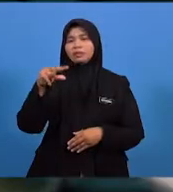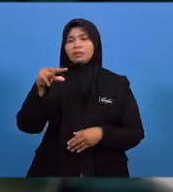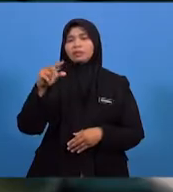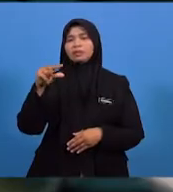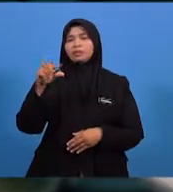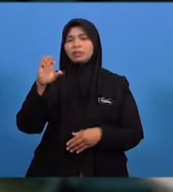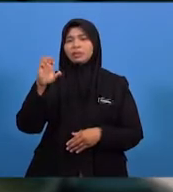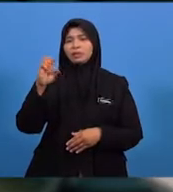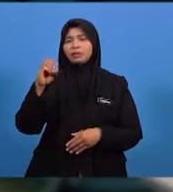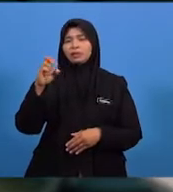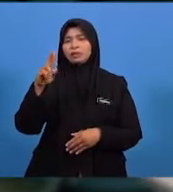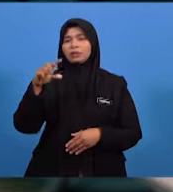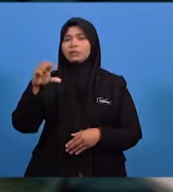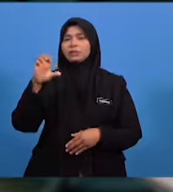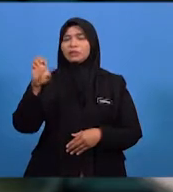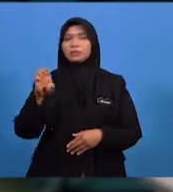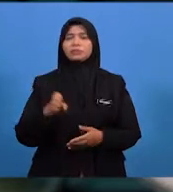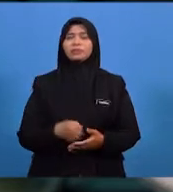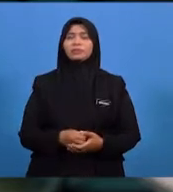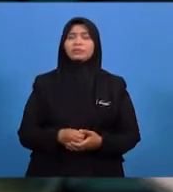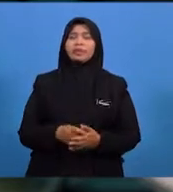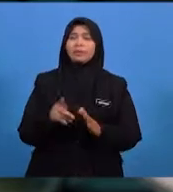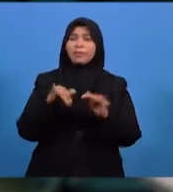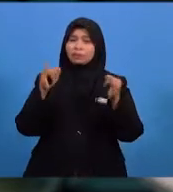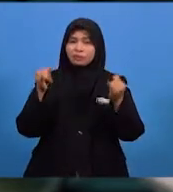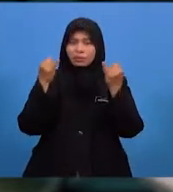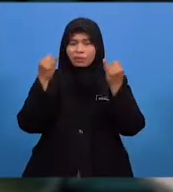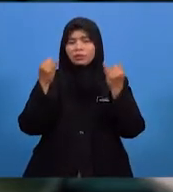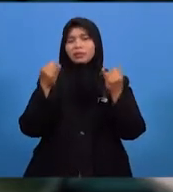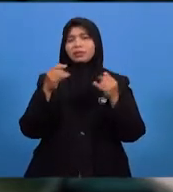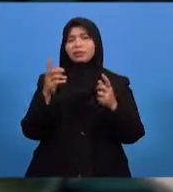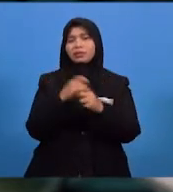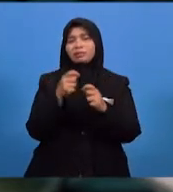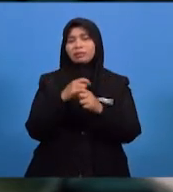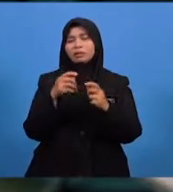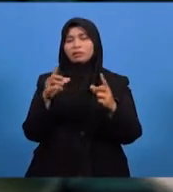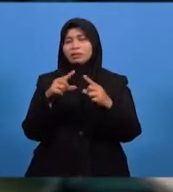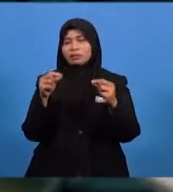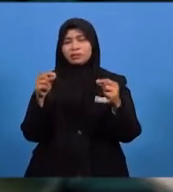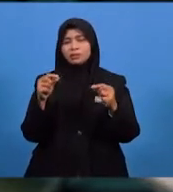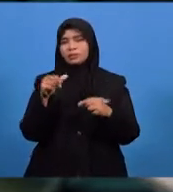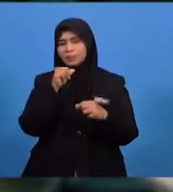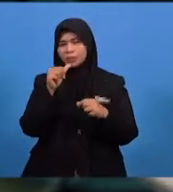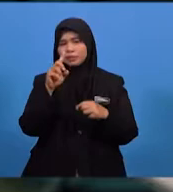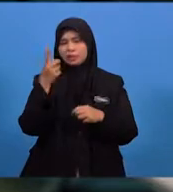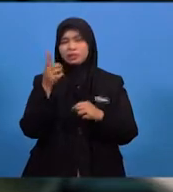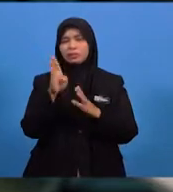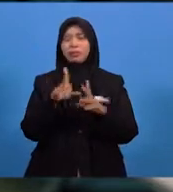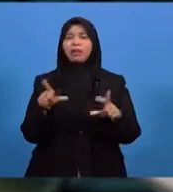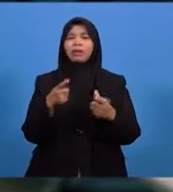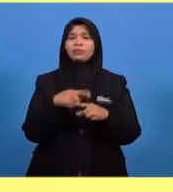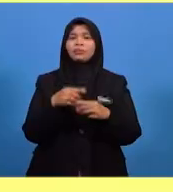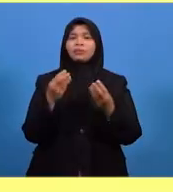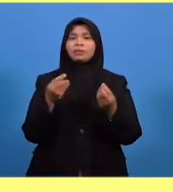murid-murid sekalian perjuangan menentang jepun ini bukan sahaja berlaku di Tanah